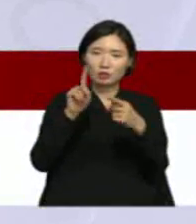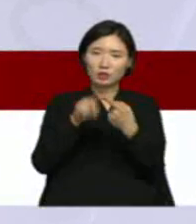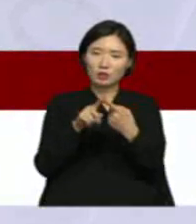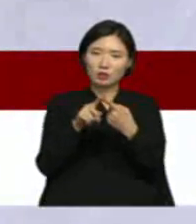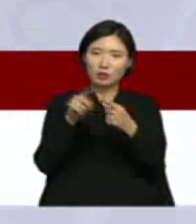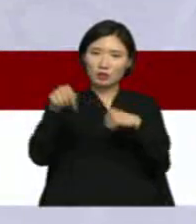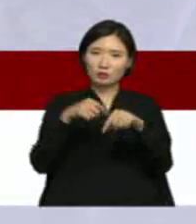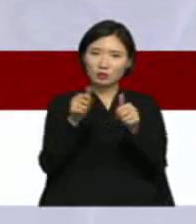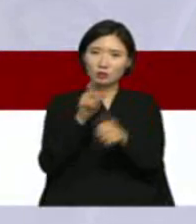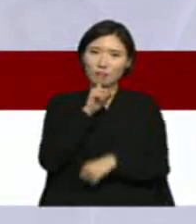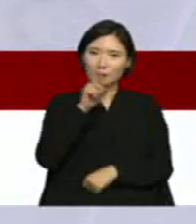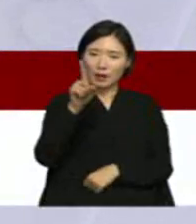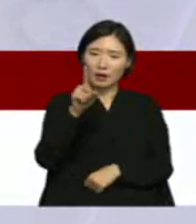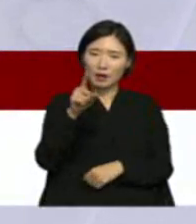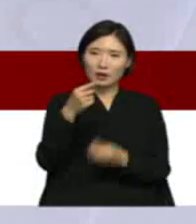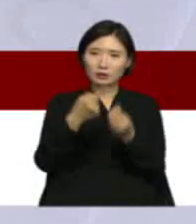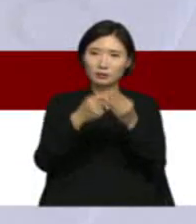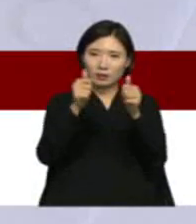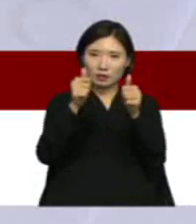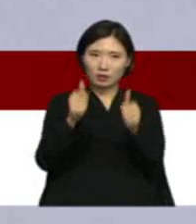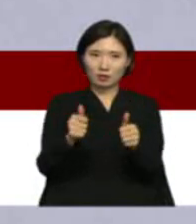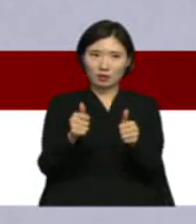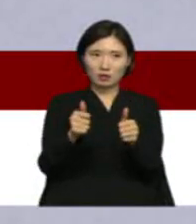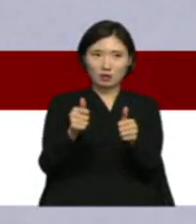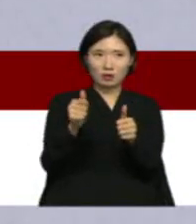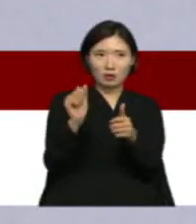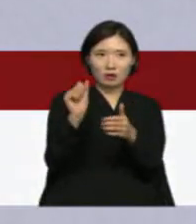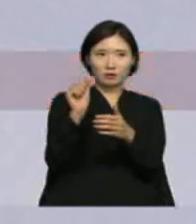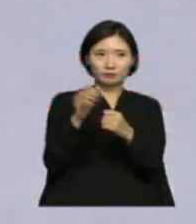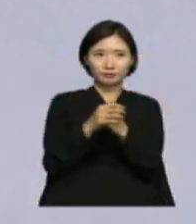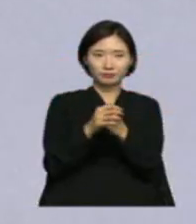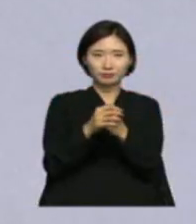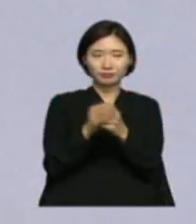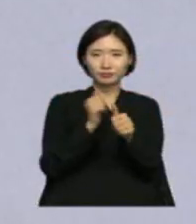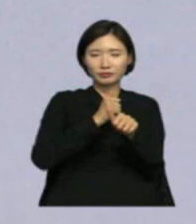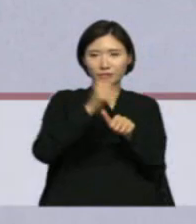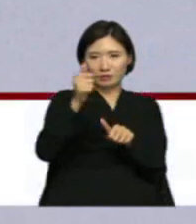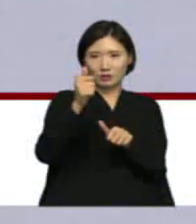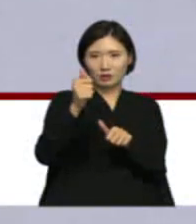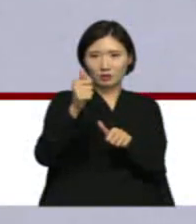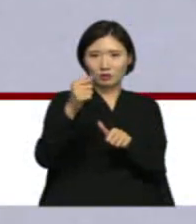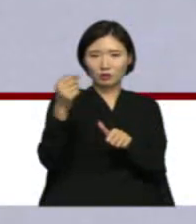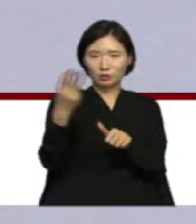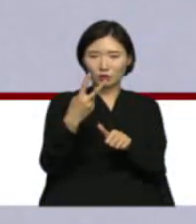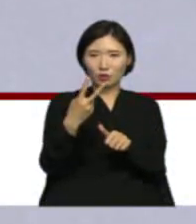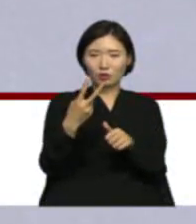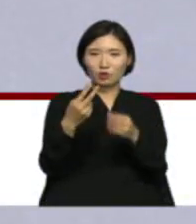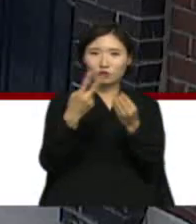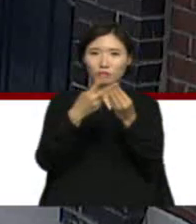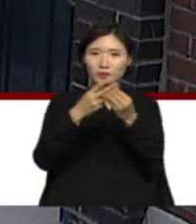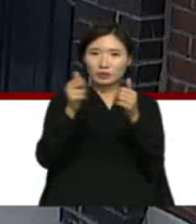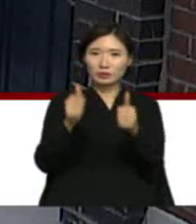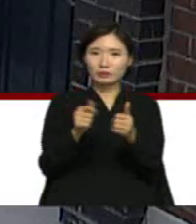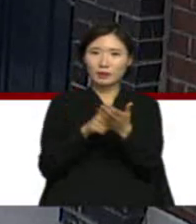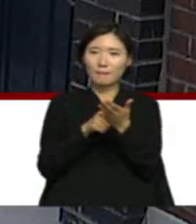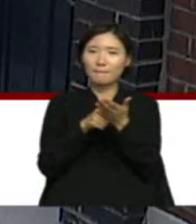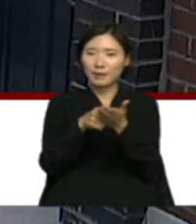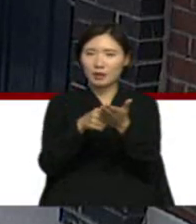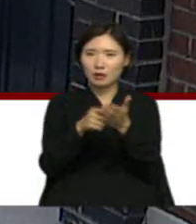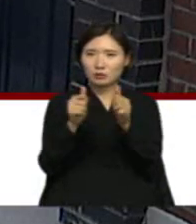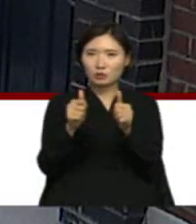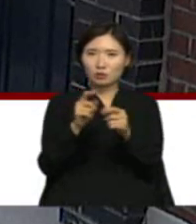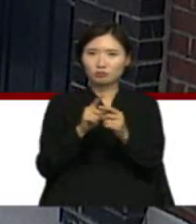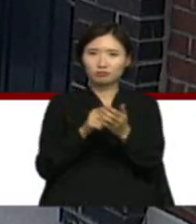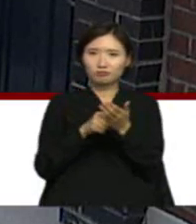제기했고 1심에서 승소 했읍니다 이에 4시와 종로구가 향수 함에 따라 이 심히 진행 중인 상황 소송이 끝나지